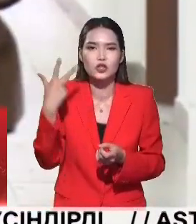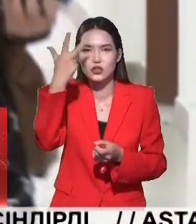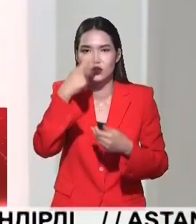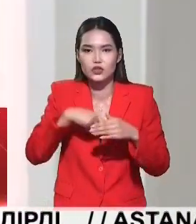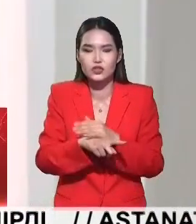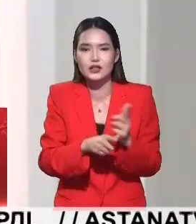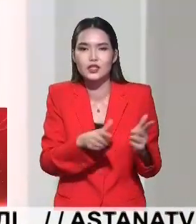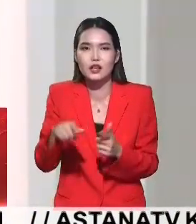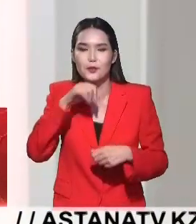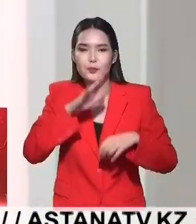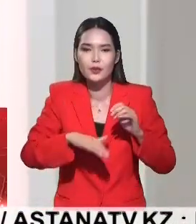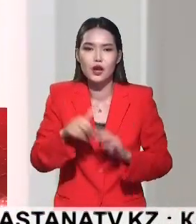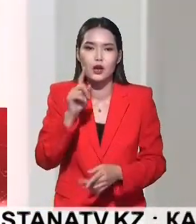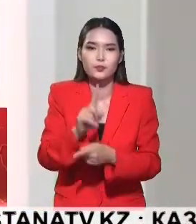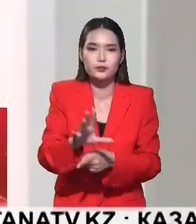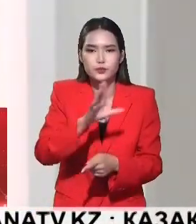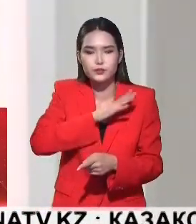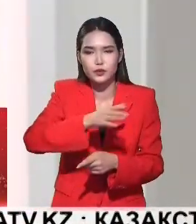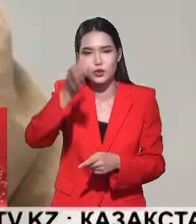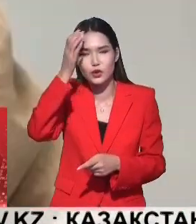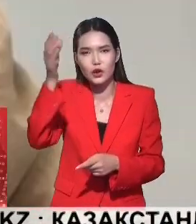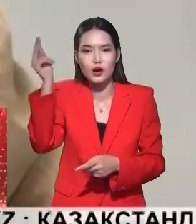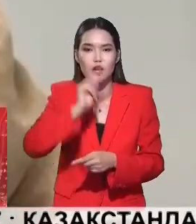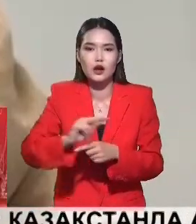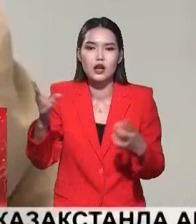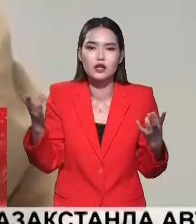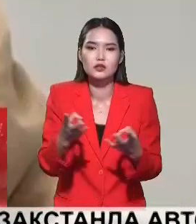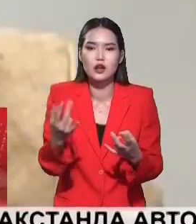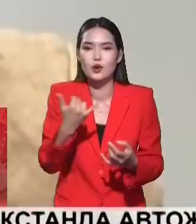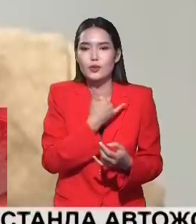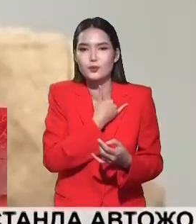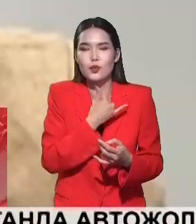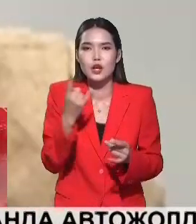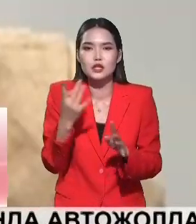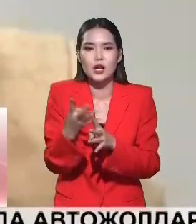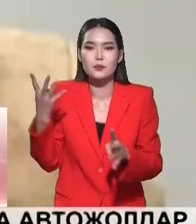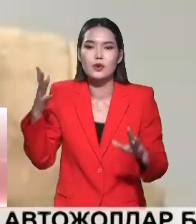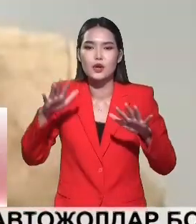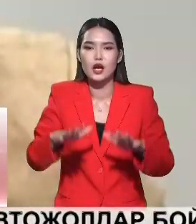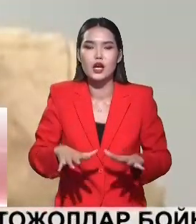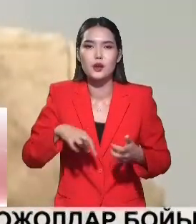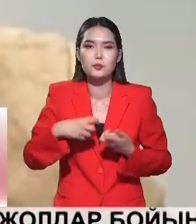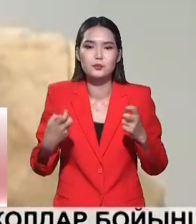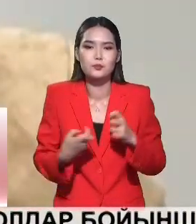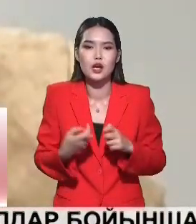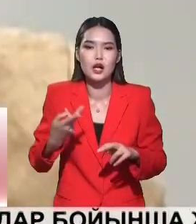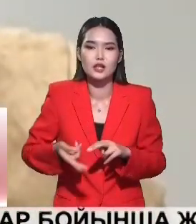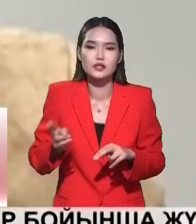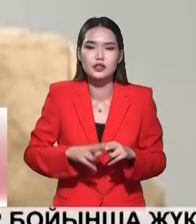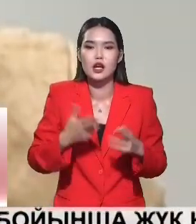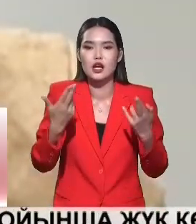дайын маман болады. Теория емес, практиканы көбейтеміз дейді. Біз өз тарапымыздан көретін мәселе ол